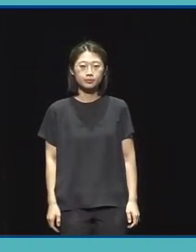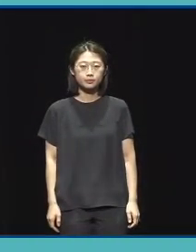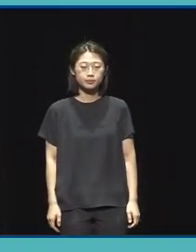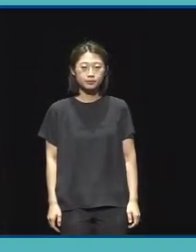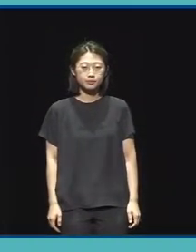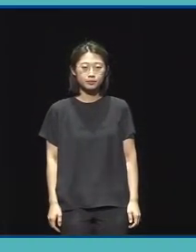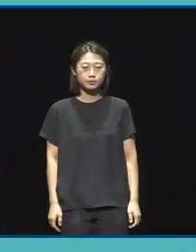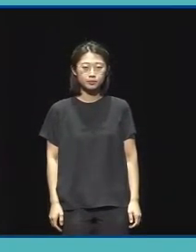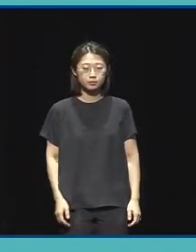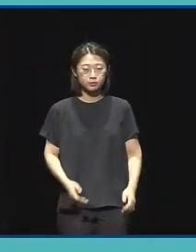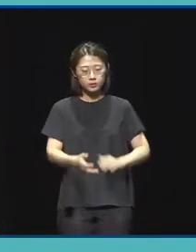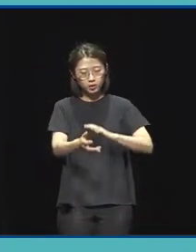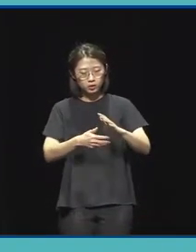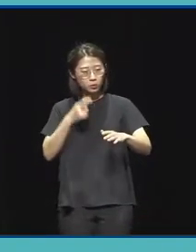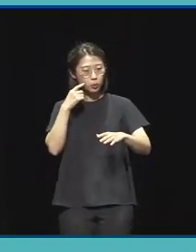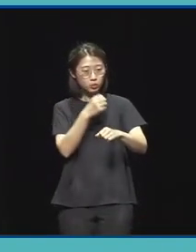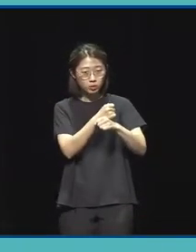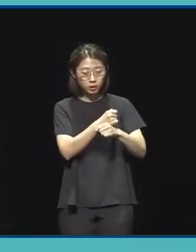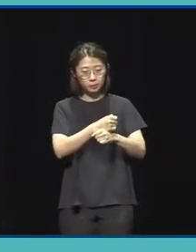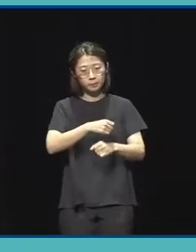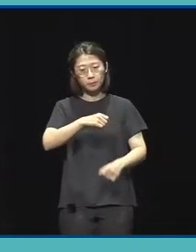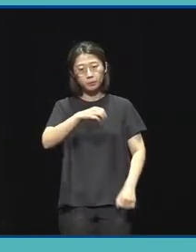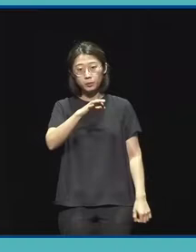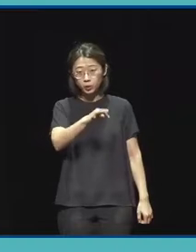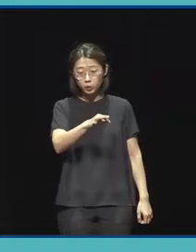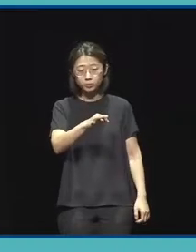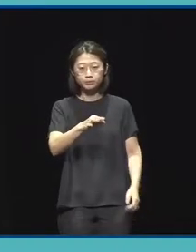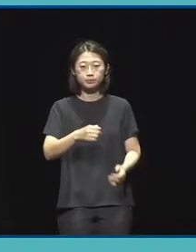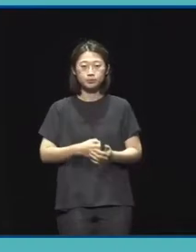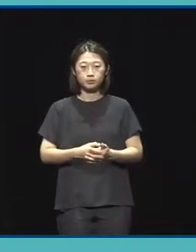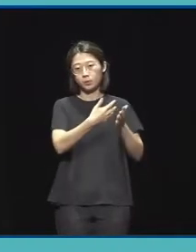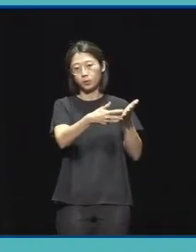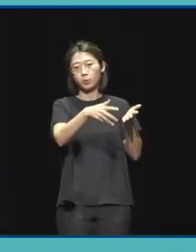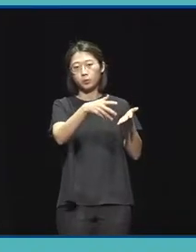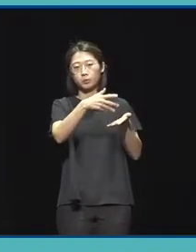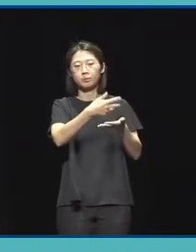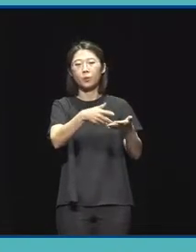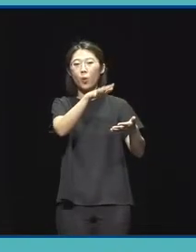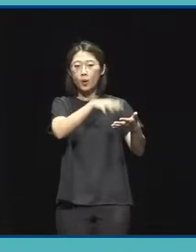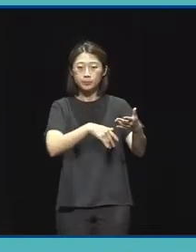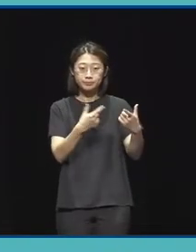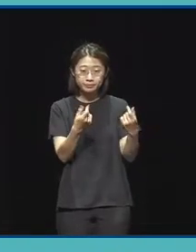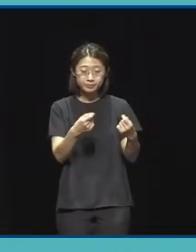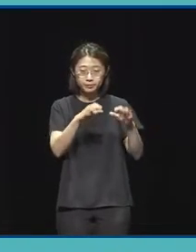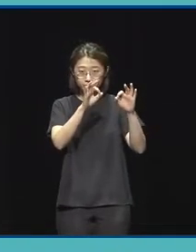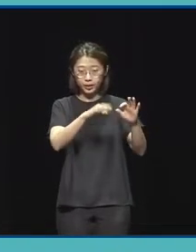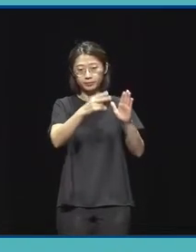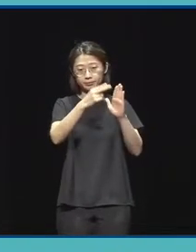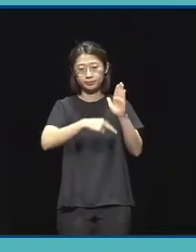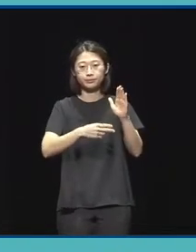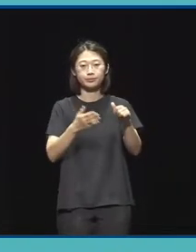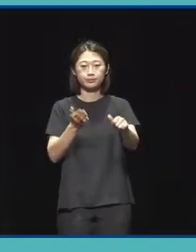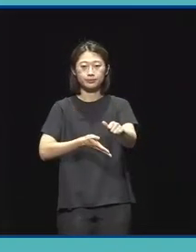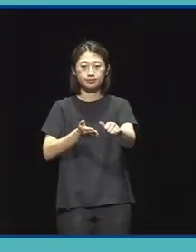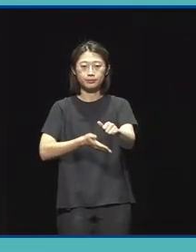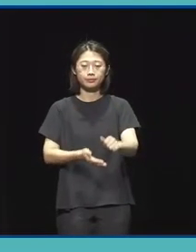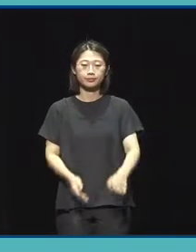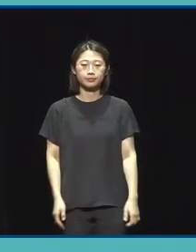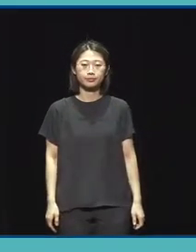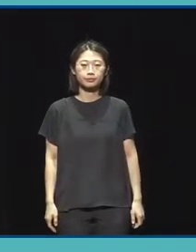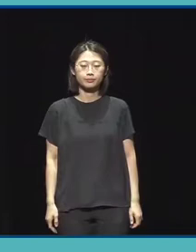심의 기준 사전 연구위원과 사전 제작 유형 각각 표로 보시는 바와 같이 구성이 되어 있습니다